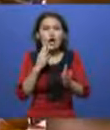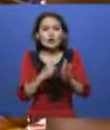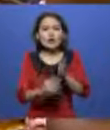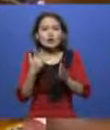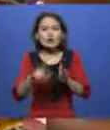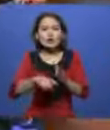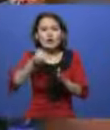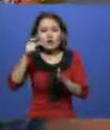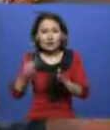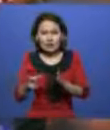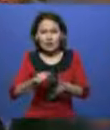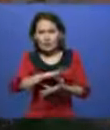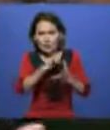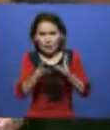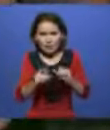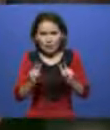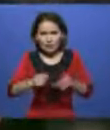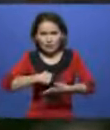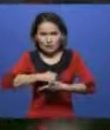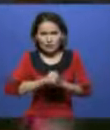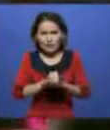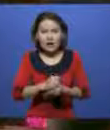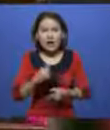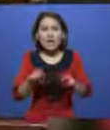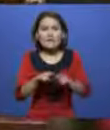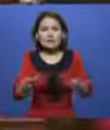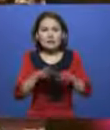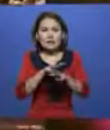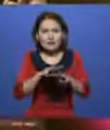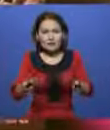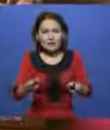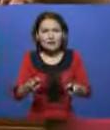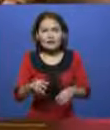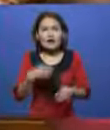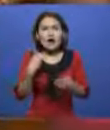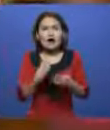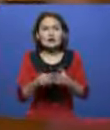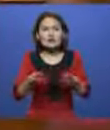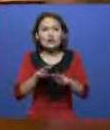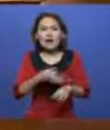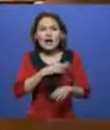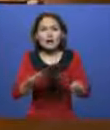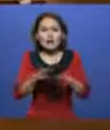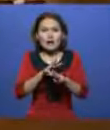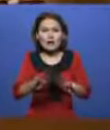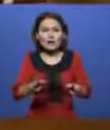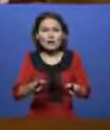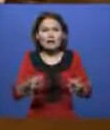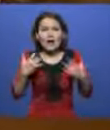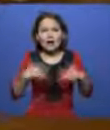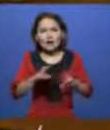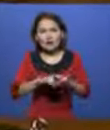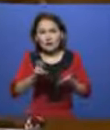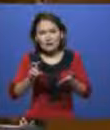бір ауыздан қолдаған. Мұндай шешім осыдан бір апта бұрын премьер-министр Беньямин Нетаньяху қаржы министрі мен әділет министрін отставкаға